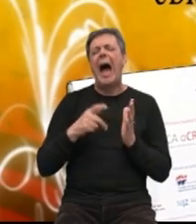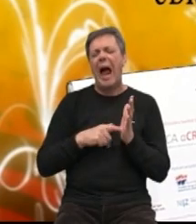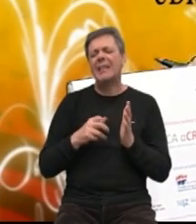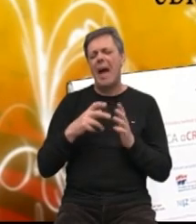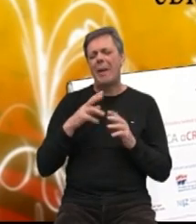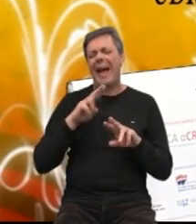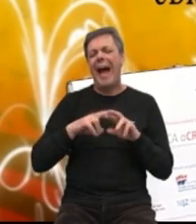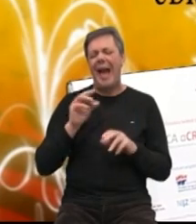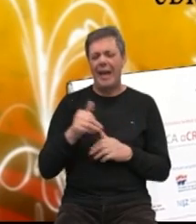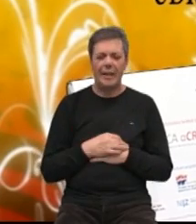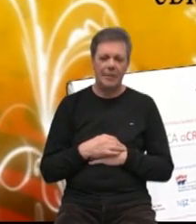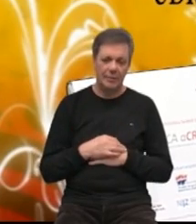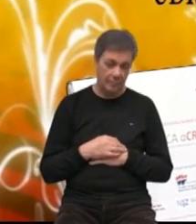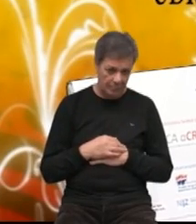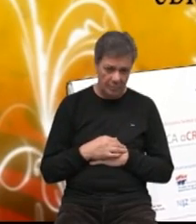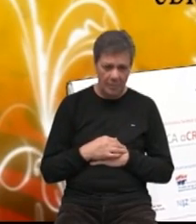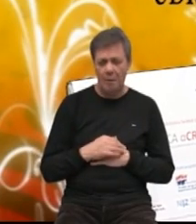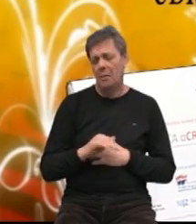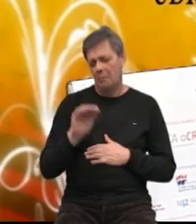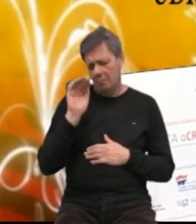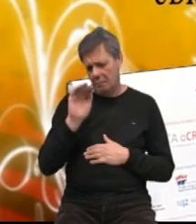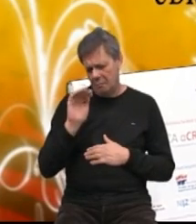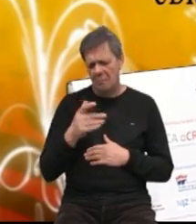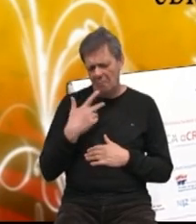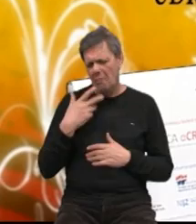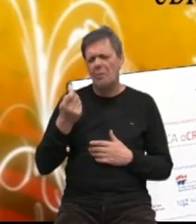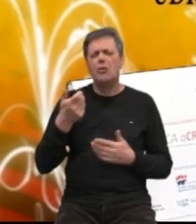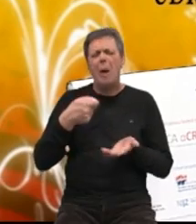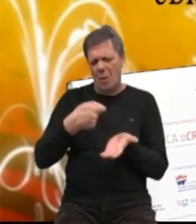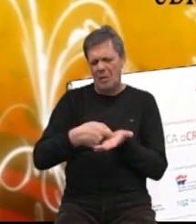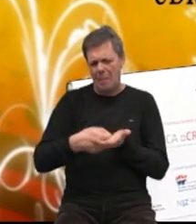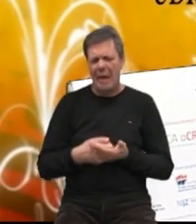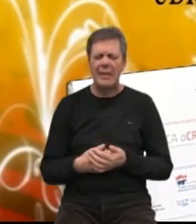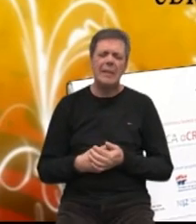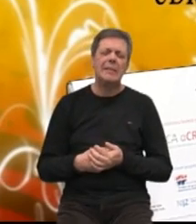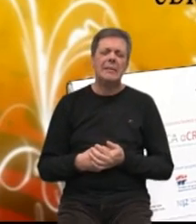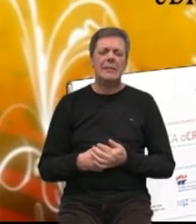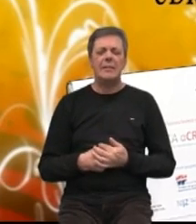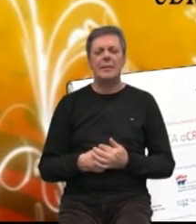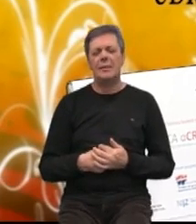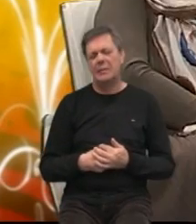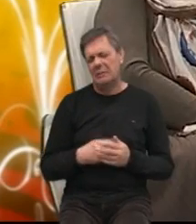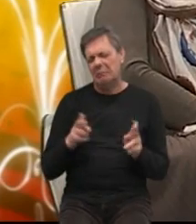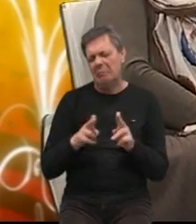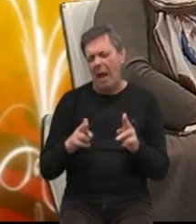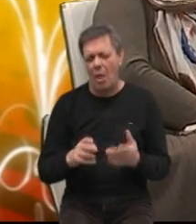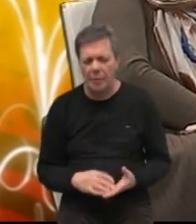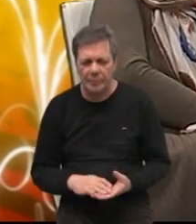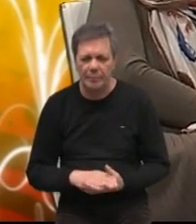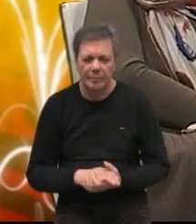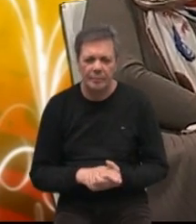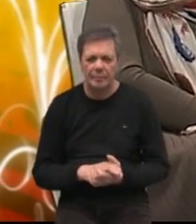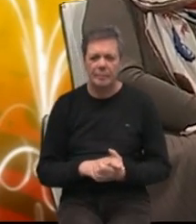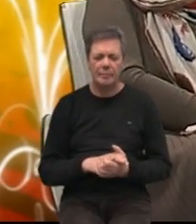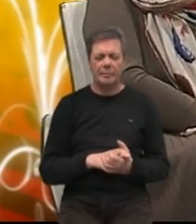edukal@alzheimer.hr. Da. Prijavi se, postoji jedna sitna kotizacija. Da, postoji kotizacija, zato jer i to je normalno, nema